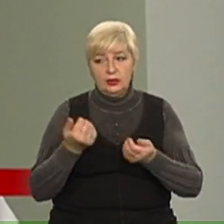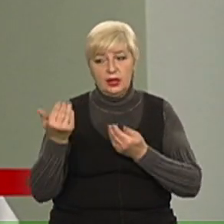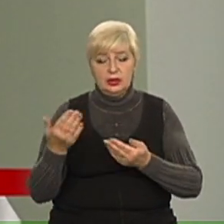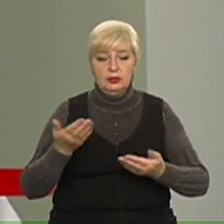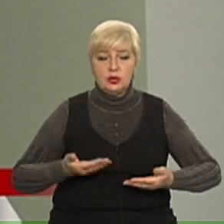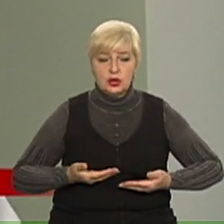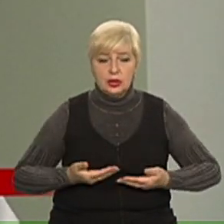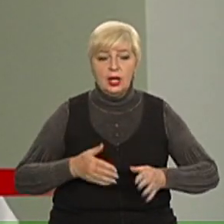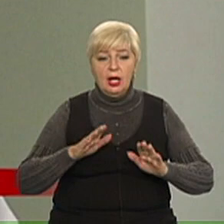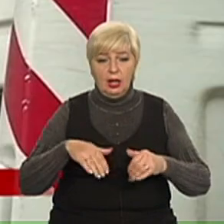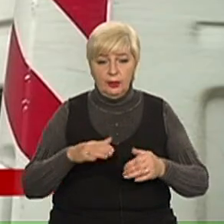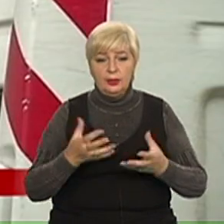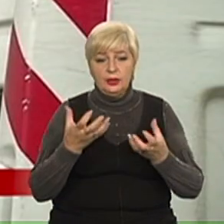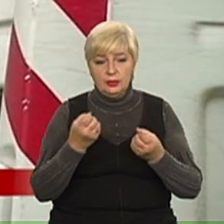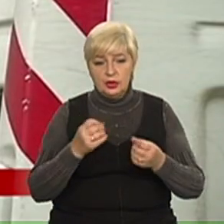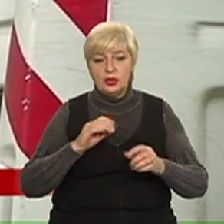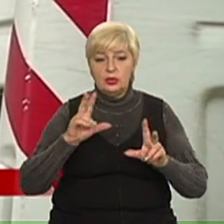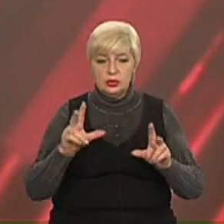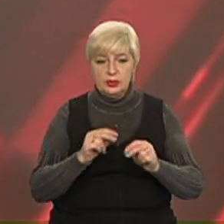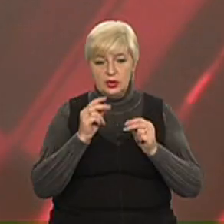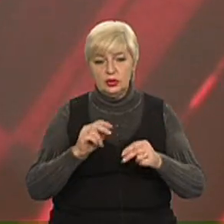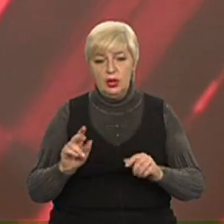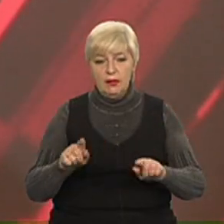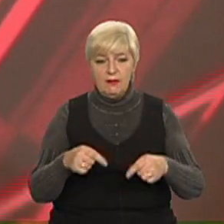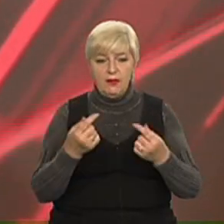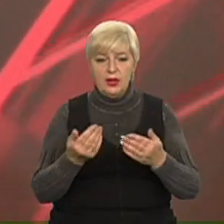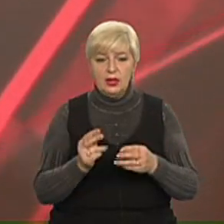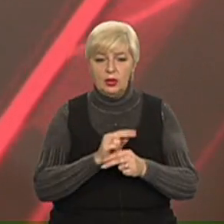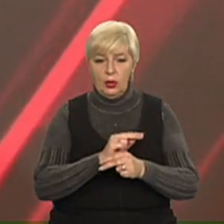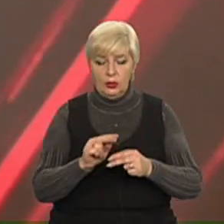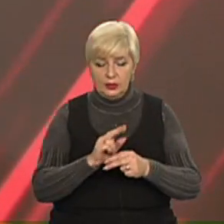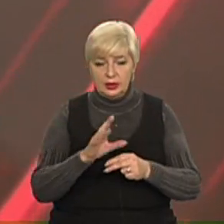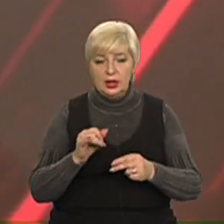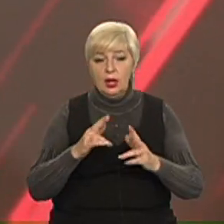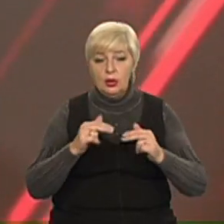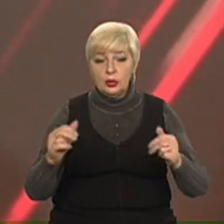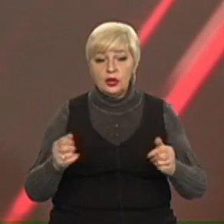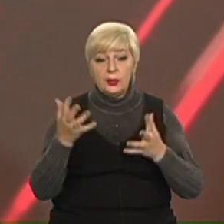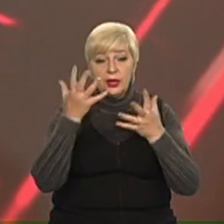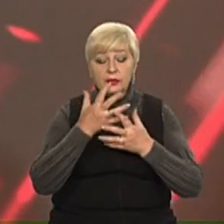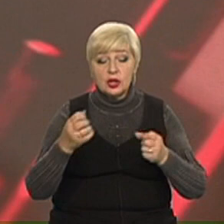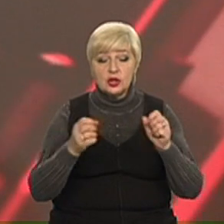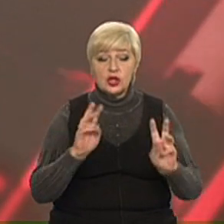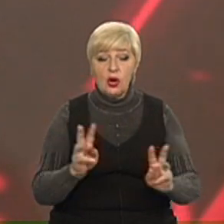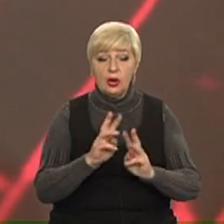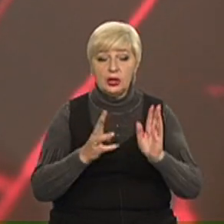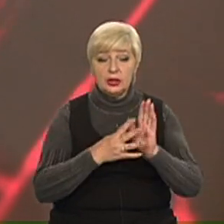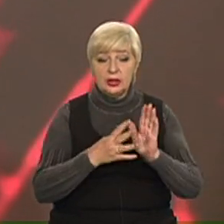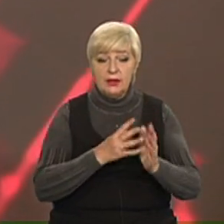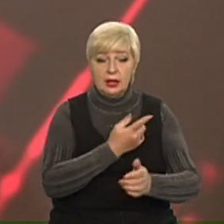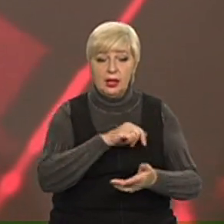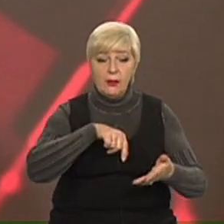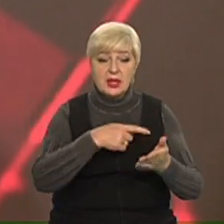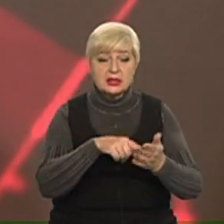і потім ще й успішно його відновити. У Дніпрі вночі горіла 9-та міська лікарня.